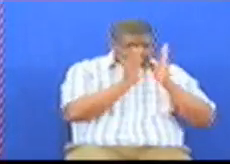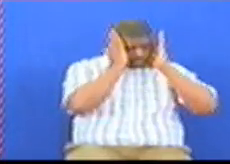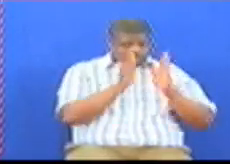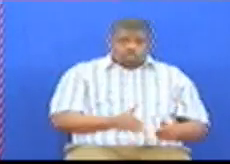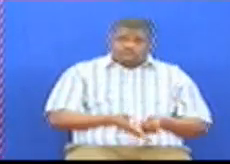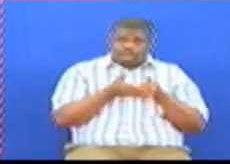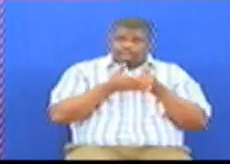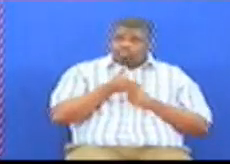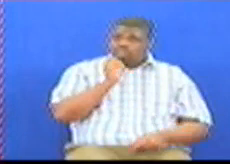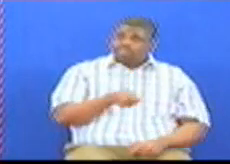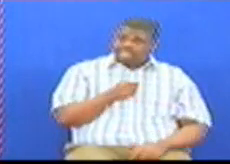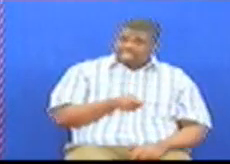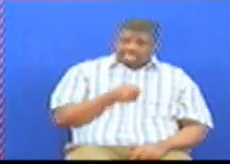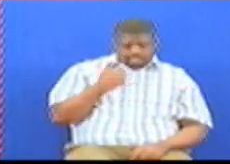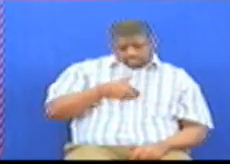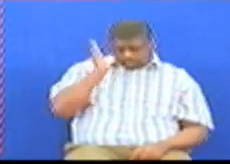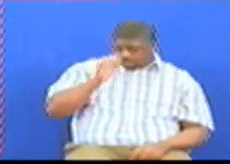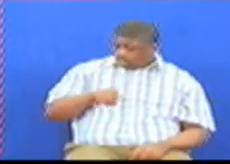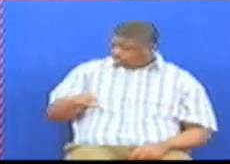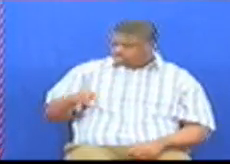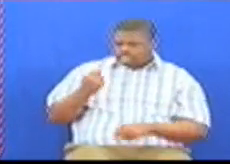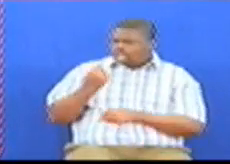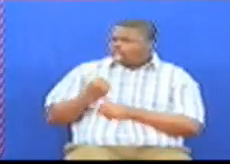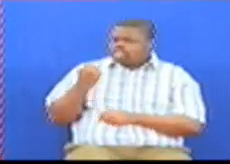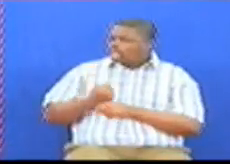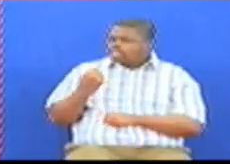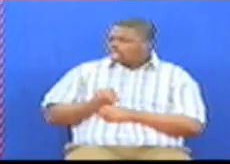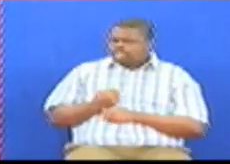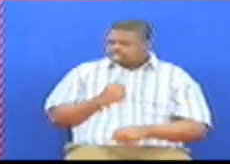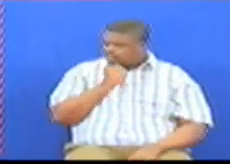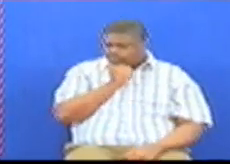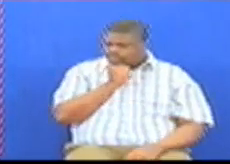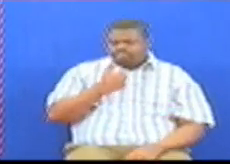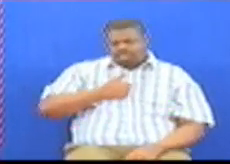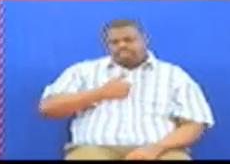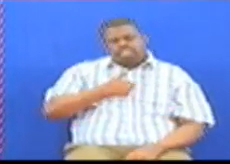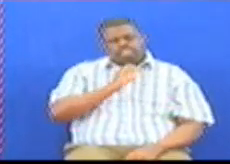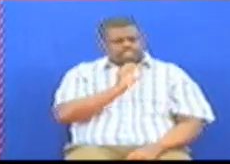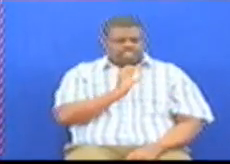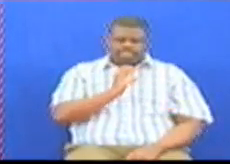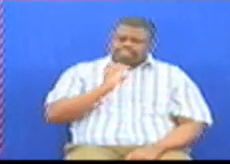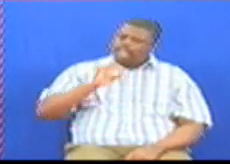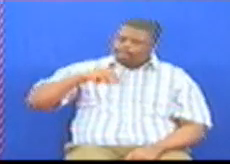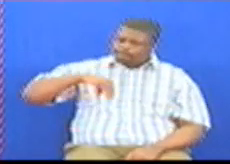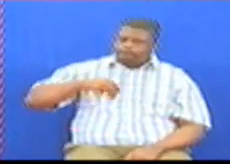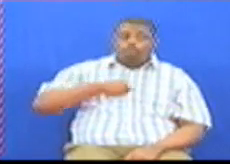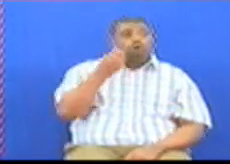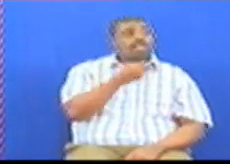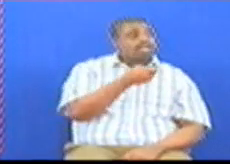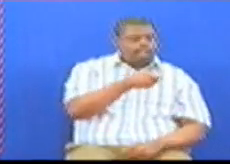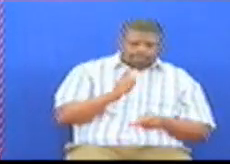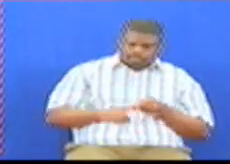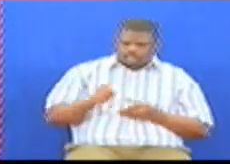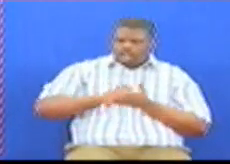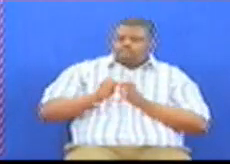Spika, serikali hii imefanya kazi nyingi sana. Mimi napongeza sana hata Chama cha Mapinduzi. Katibu wetu mkuu